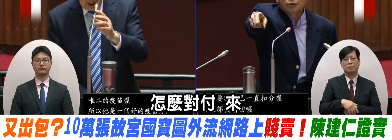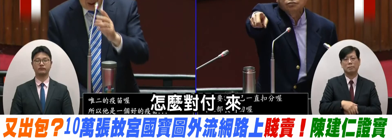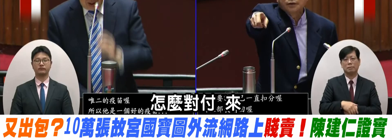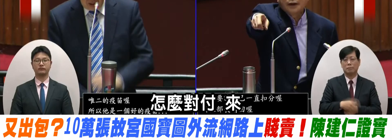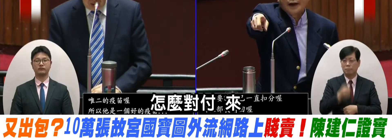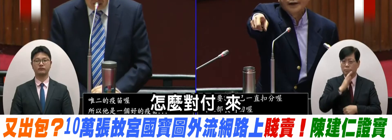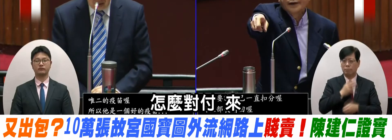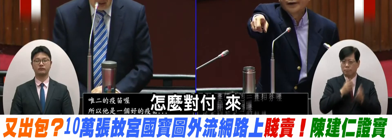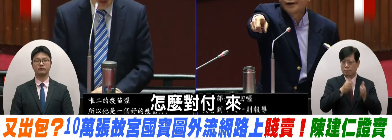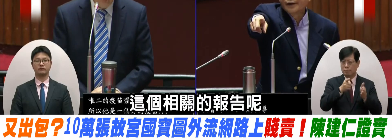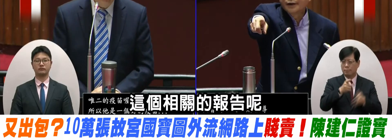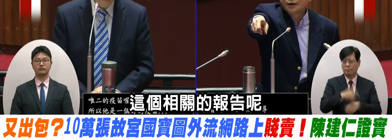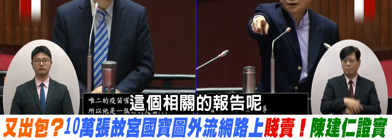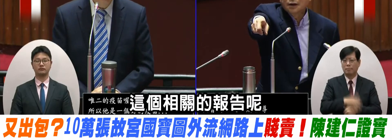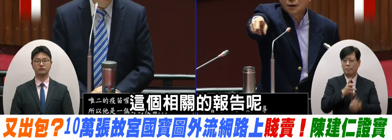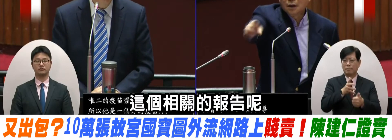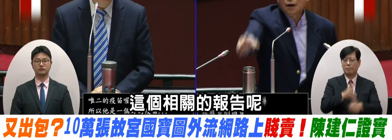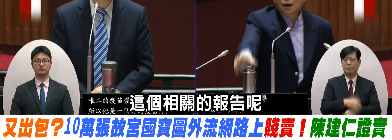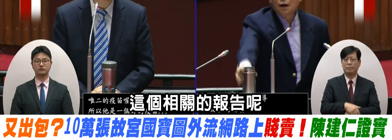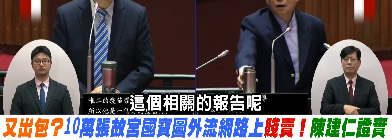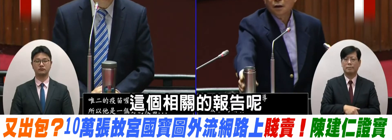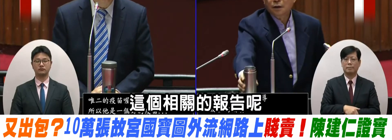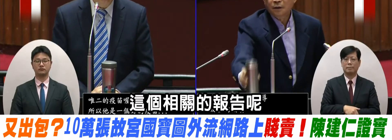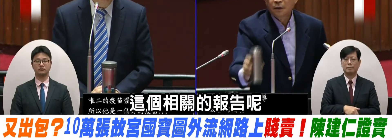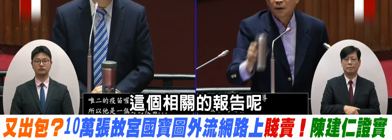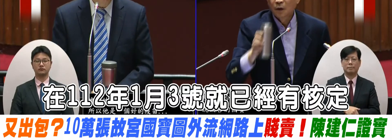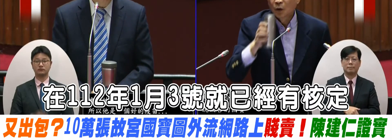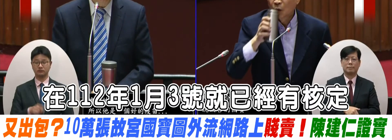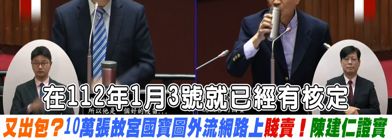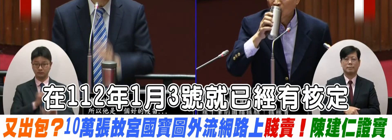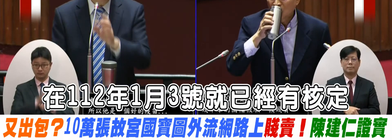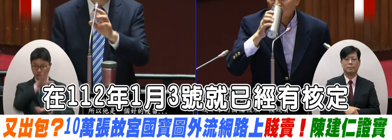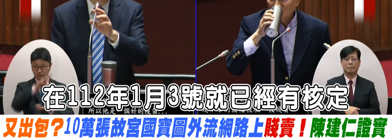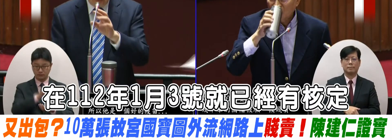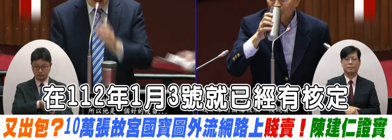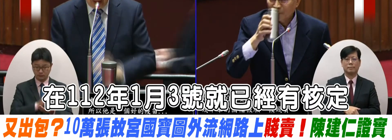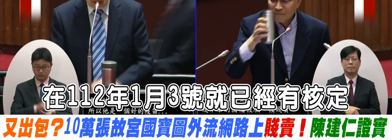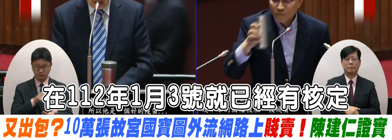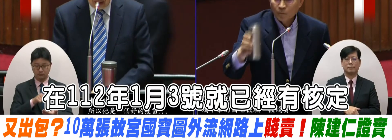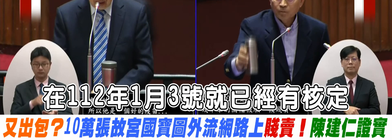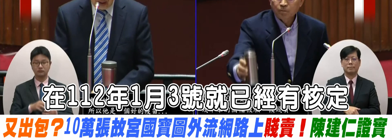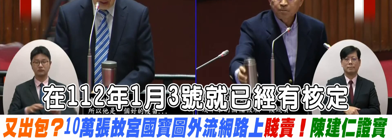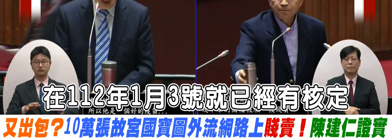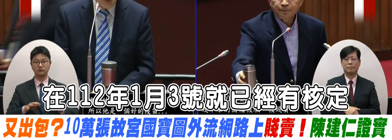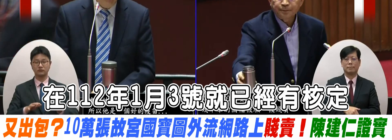怎么队伍来？ 我这个相关的这个报告呢，在